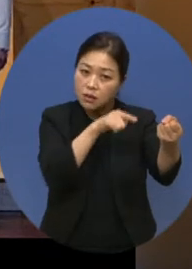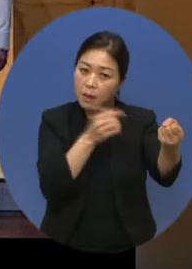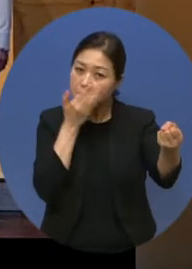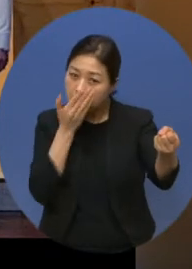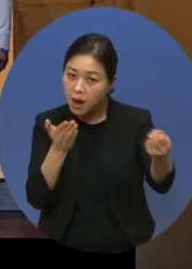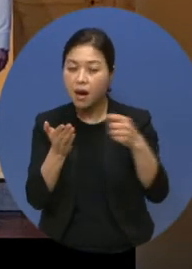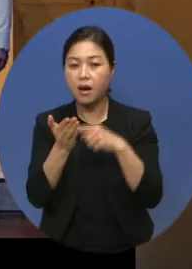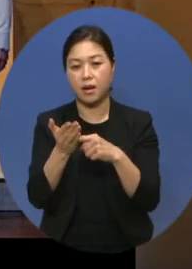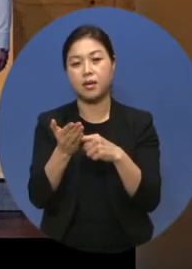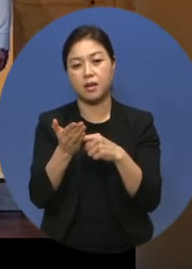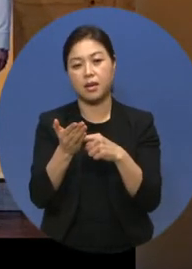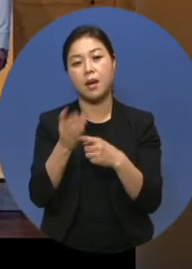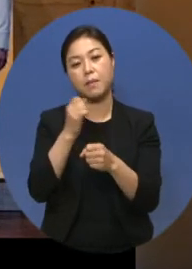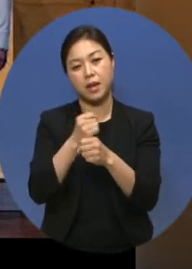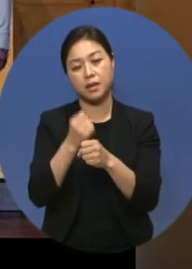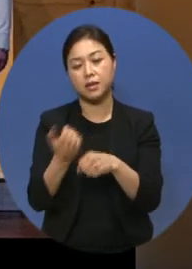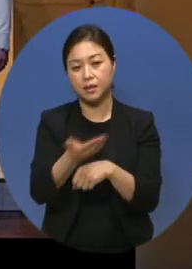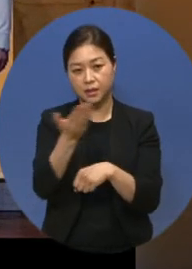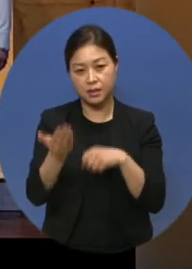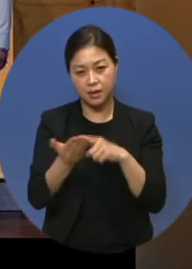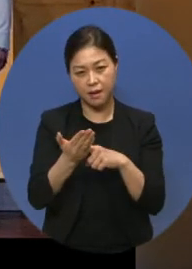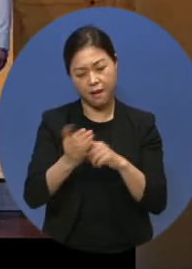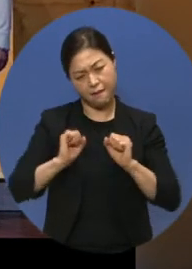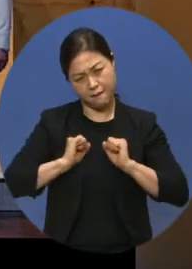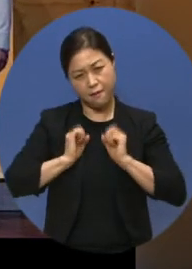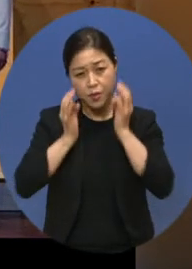가능하게 만든 그들의 도전처럼